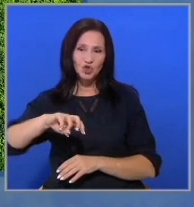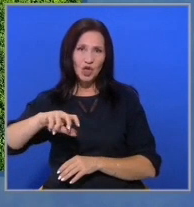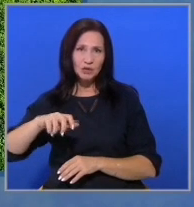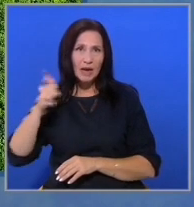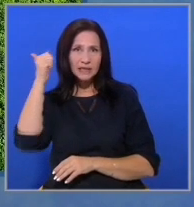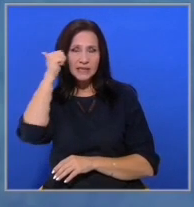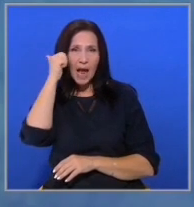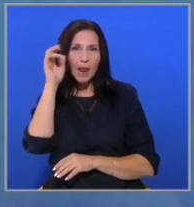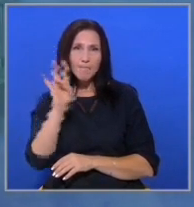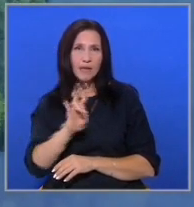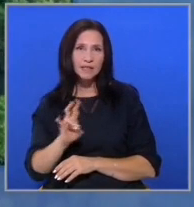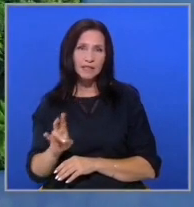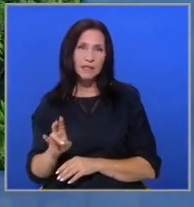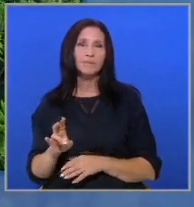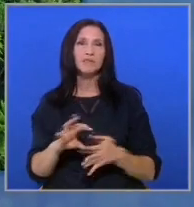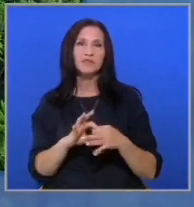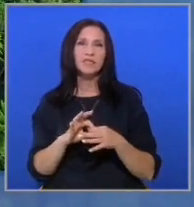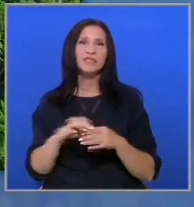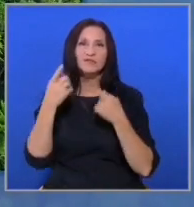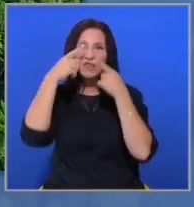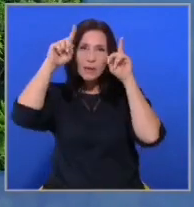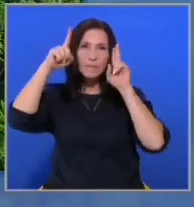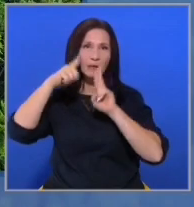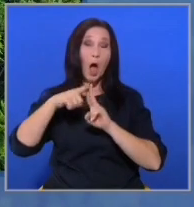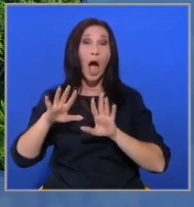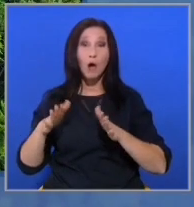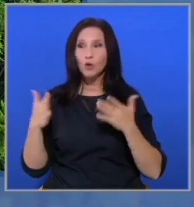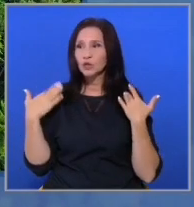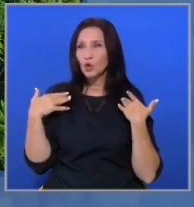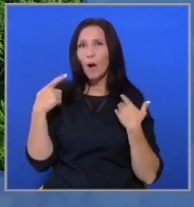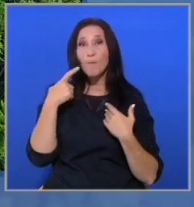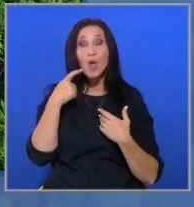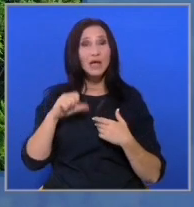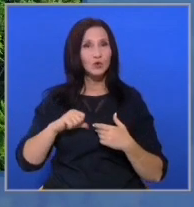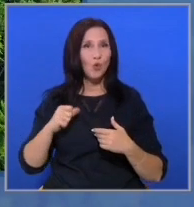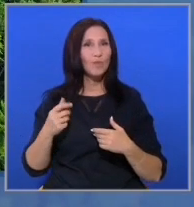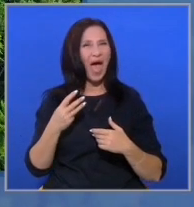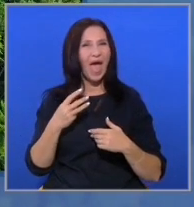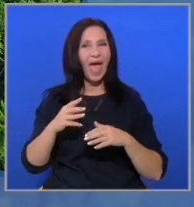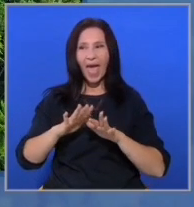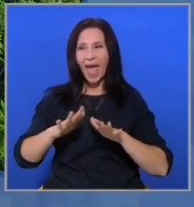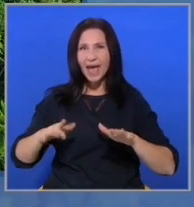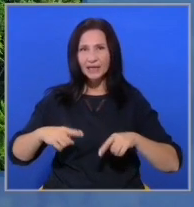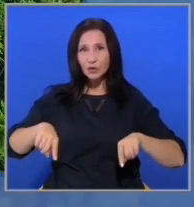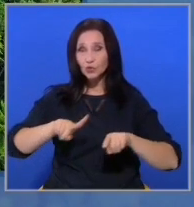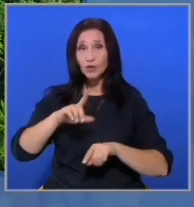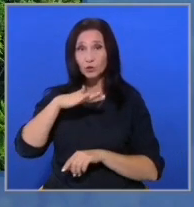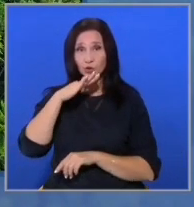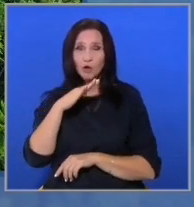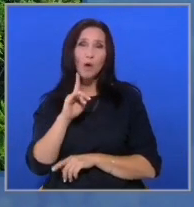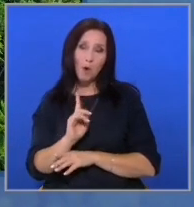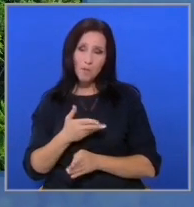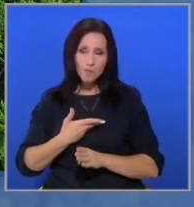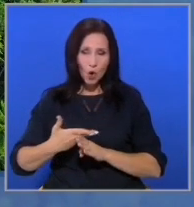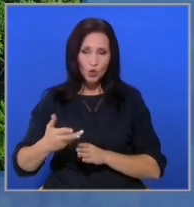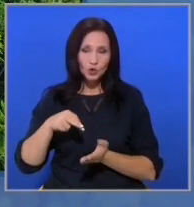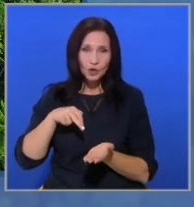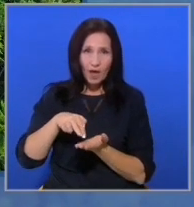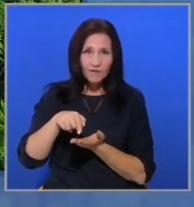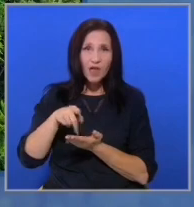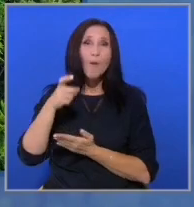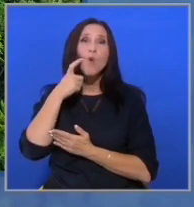Свети Пантелеймон. Ако разходката до Боянското езеро не ви е достатъчна, можете да продължите към Боянския водопад или